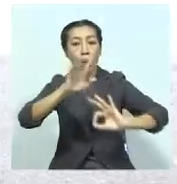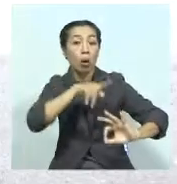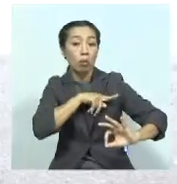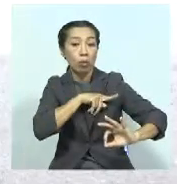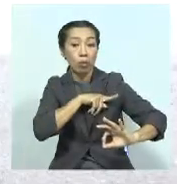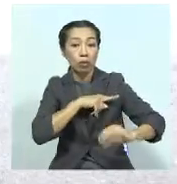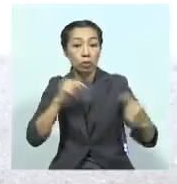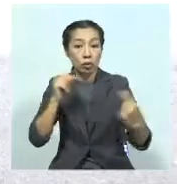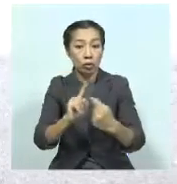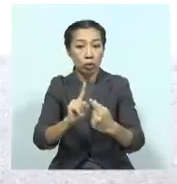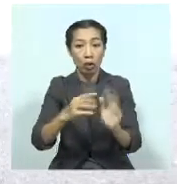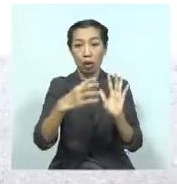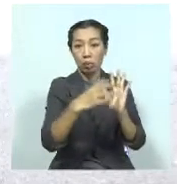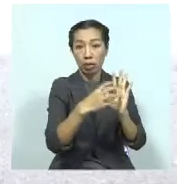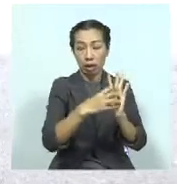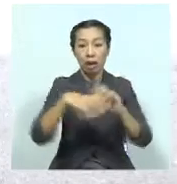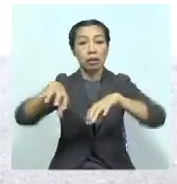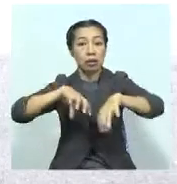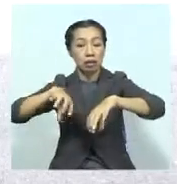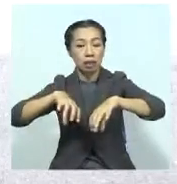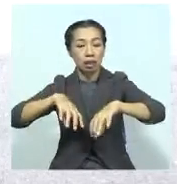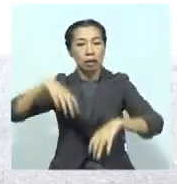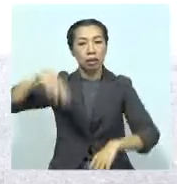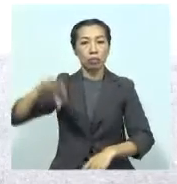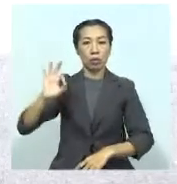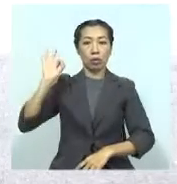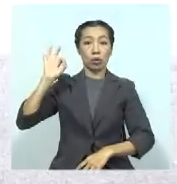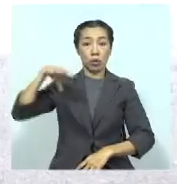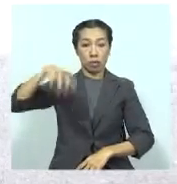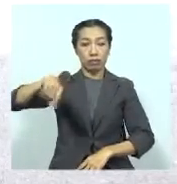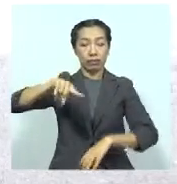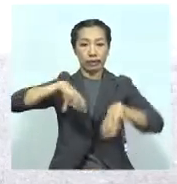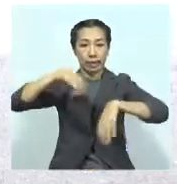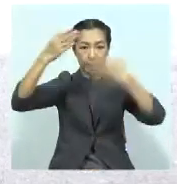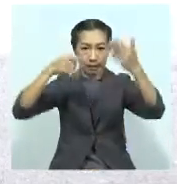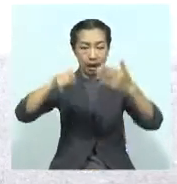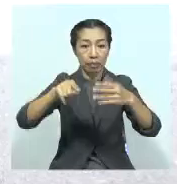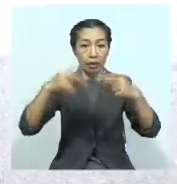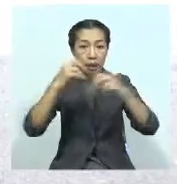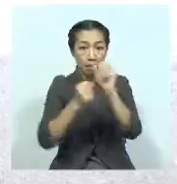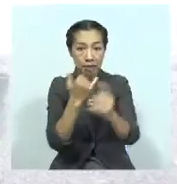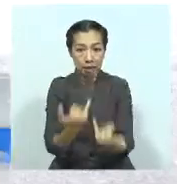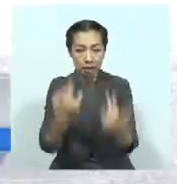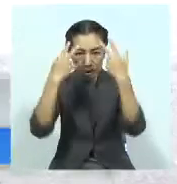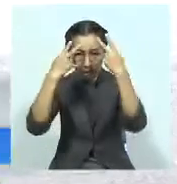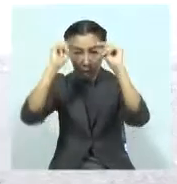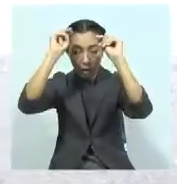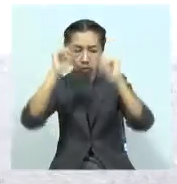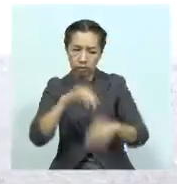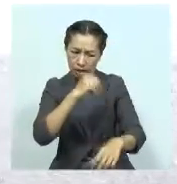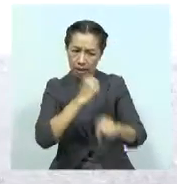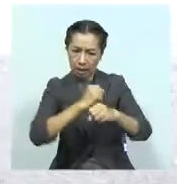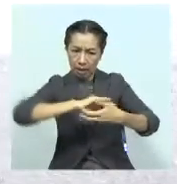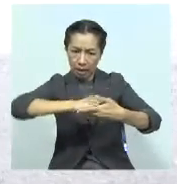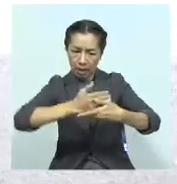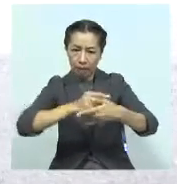ซึ่งในส่วนกลางนะคะจะจัดที่พุทธมณฑลค่ะซึ่งในปีนี้เองนายกรัฐมนตรีจะให้จัดทำนะคะสปอตโทร